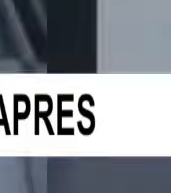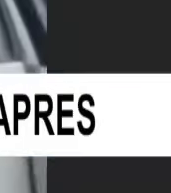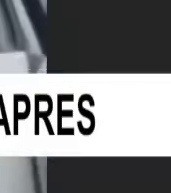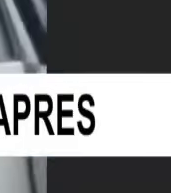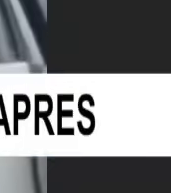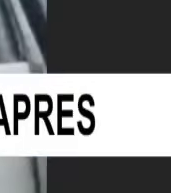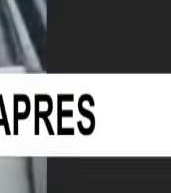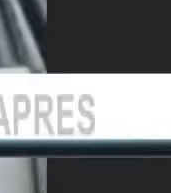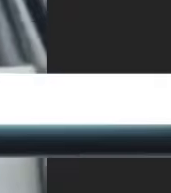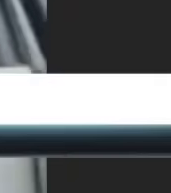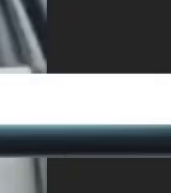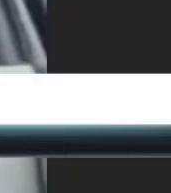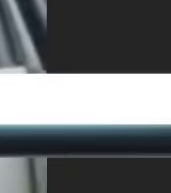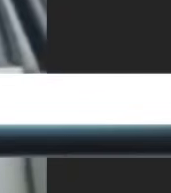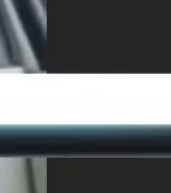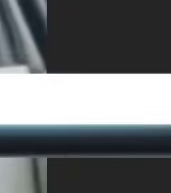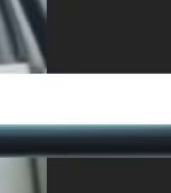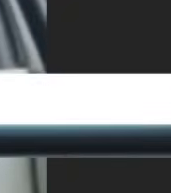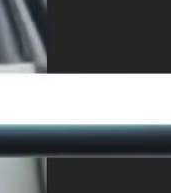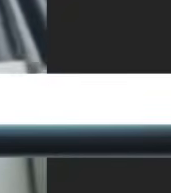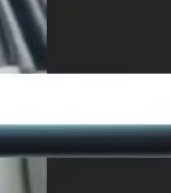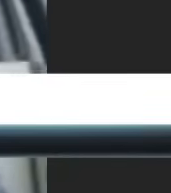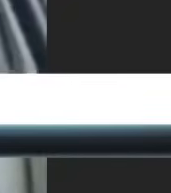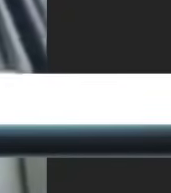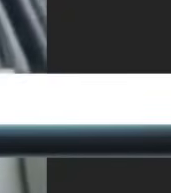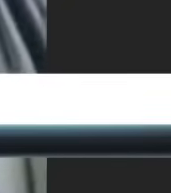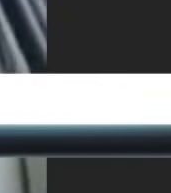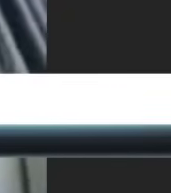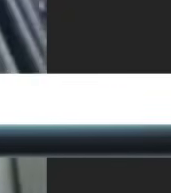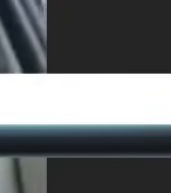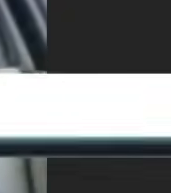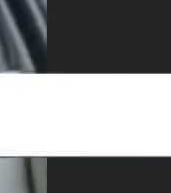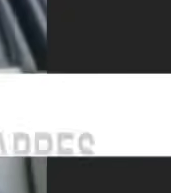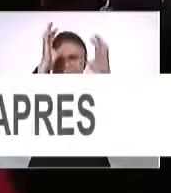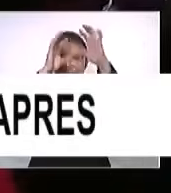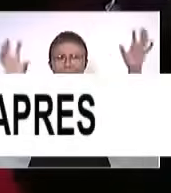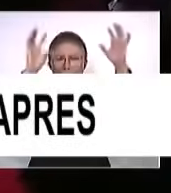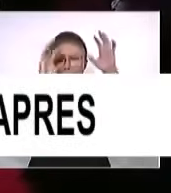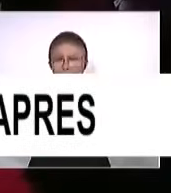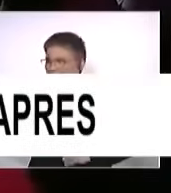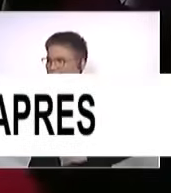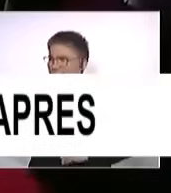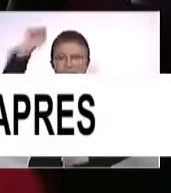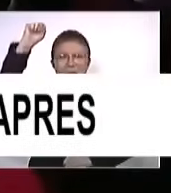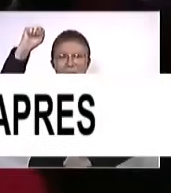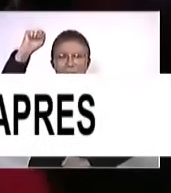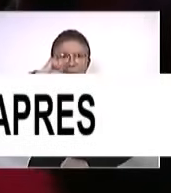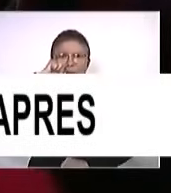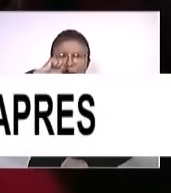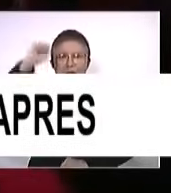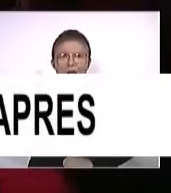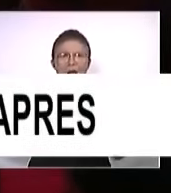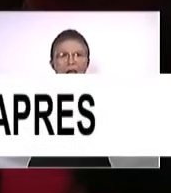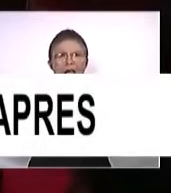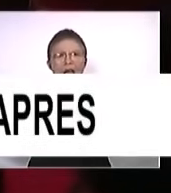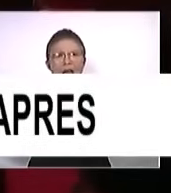Ya saya sepakat kita harus mengang angkat ee sesuatu yang rumit menjadi sederhana sesuai sesuatu yang sulit menjadi